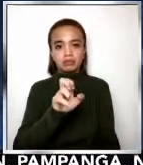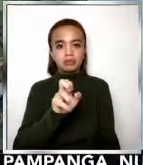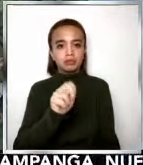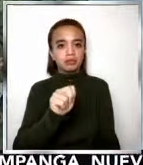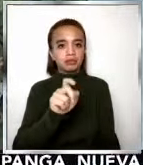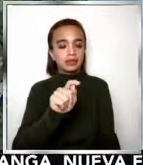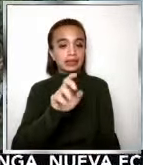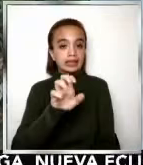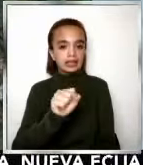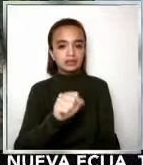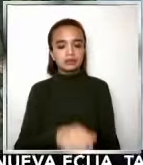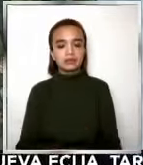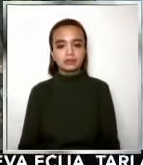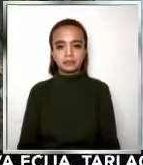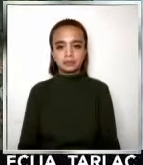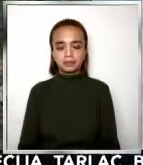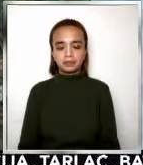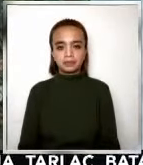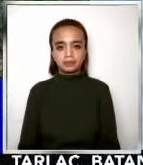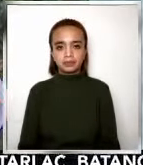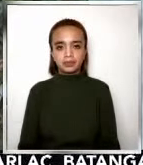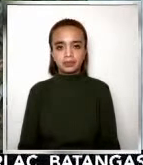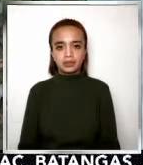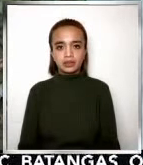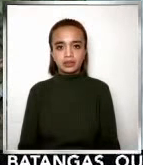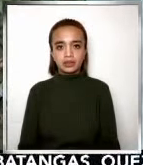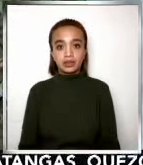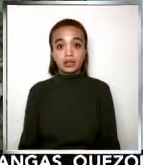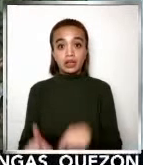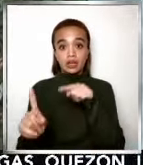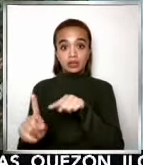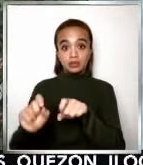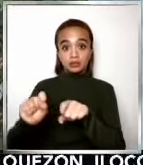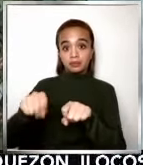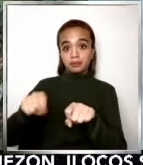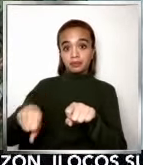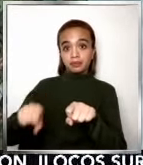Ruiz. Ito namang nasa tricycle